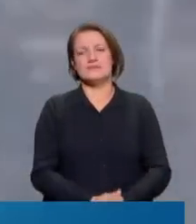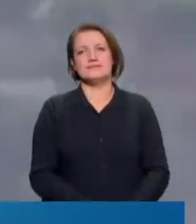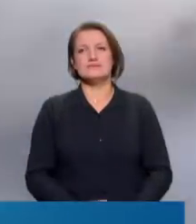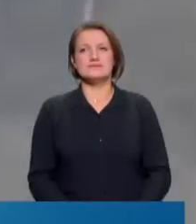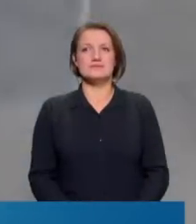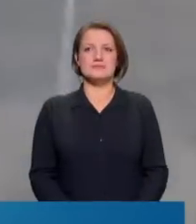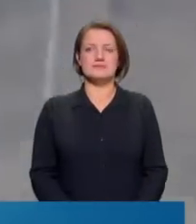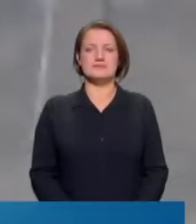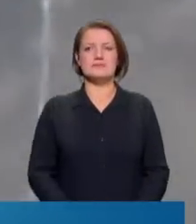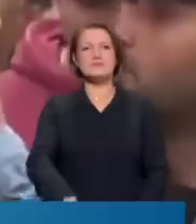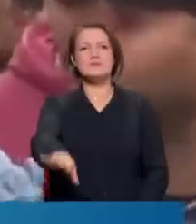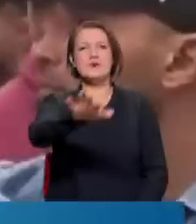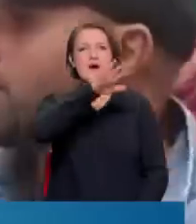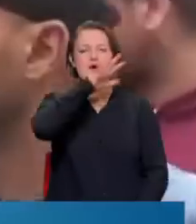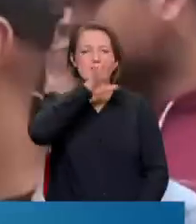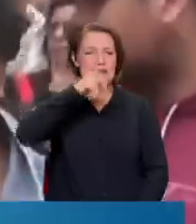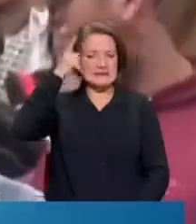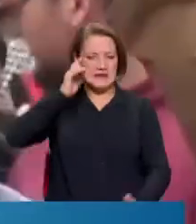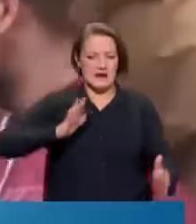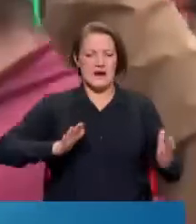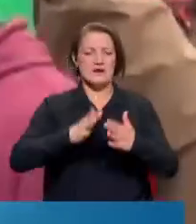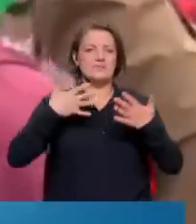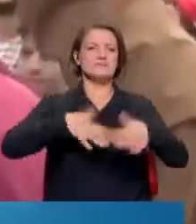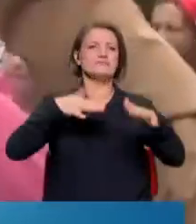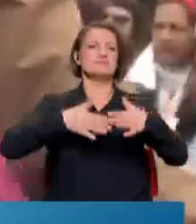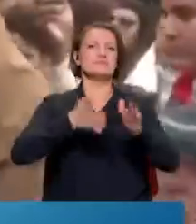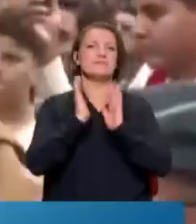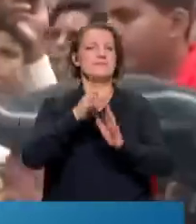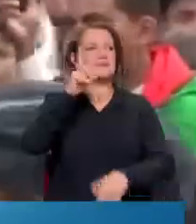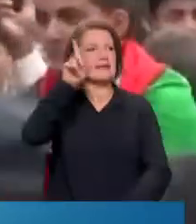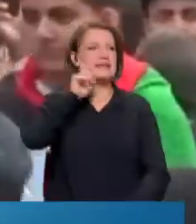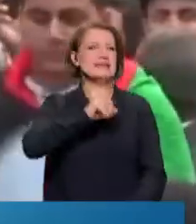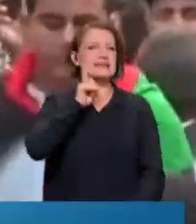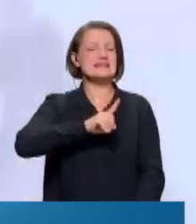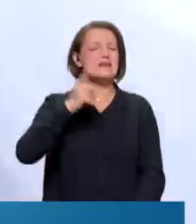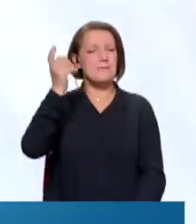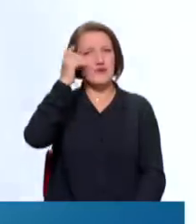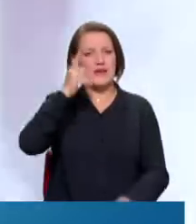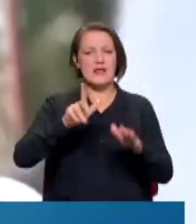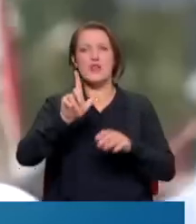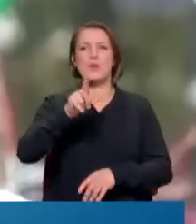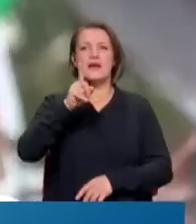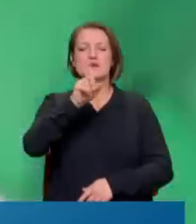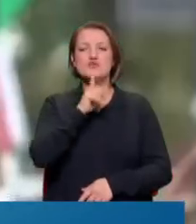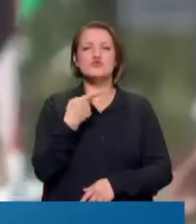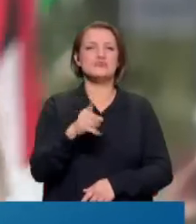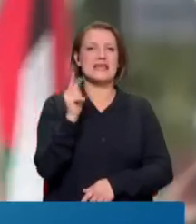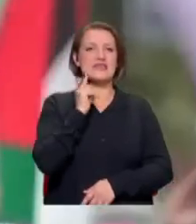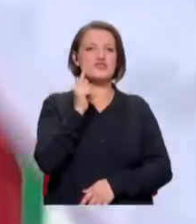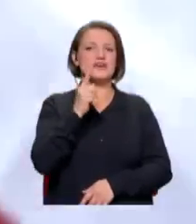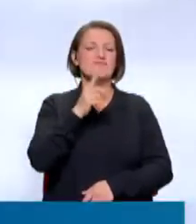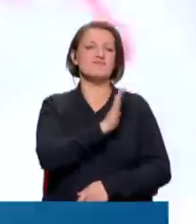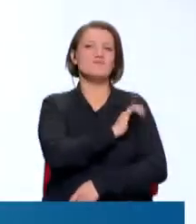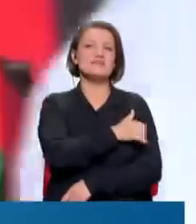düzenlendi Avrupa'da İsrail karşıtı gösterileri sürüyor İngiltere'nin başkenti Londra'da yaklaşık 100.000 kişi